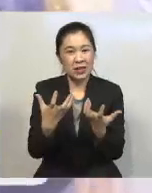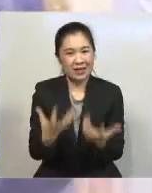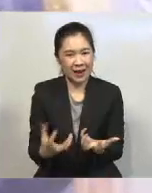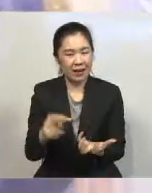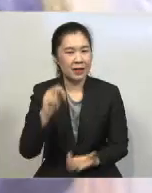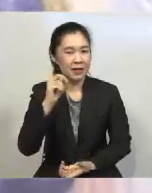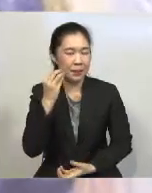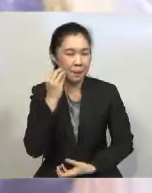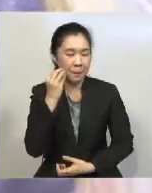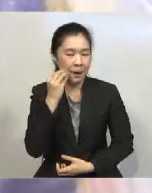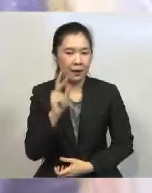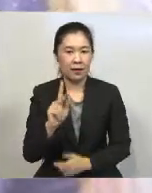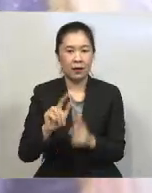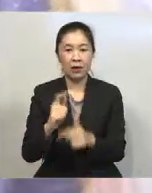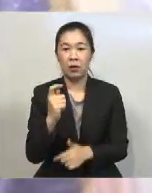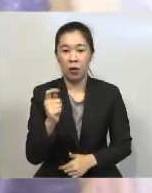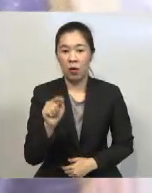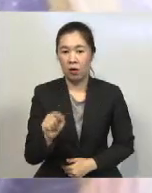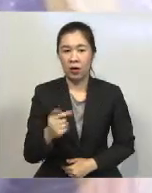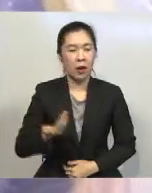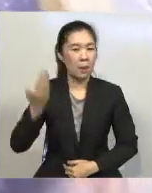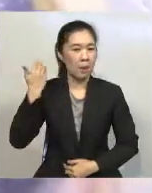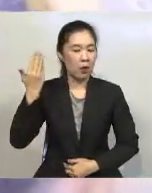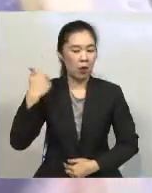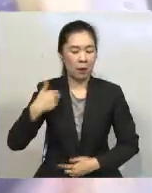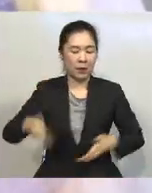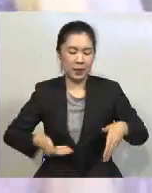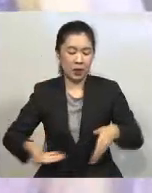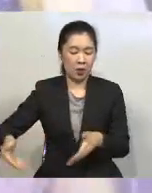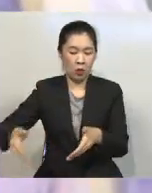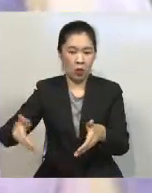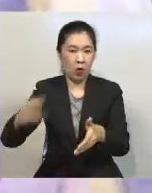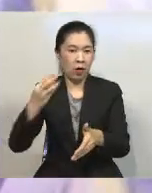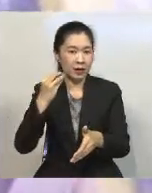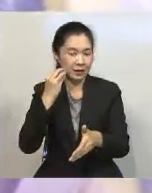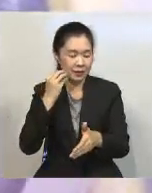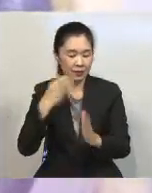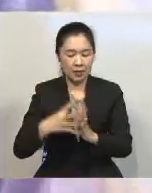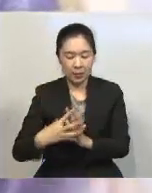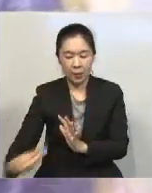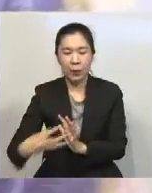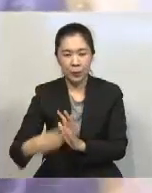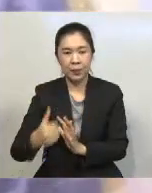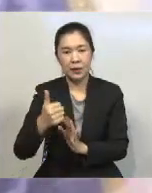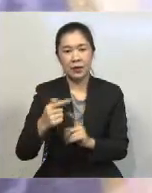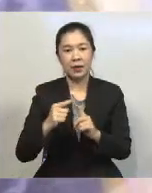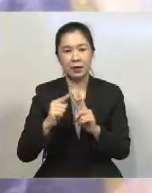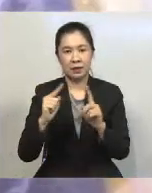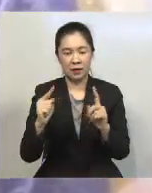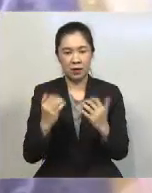านะครับเนื่องจากเดิมนั้นมีคลองส่งน้ำนะครับเป็นกั้นแนวน้ำตรงนี้นะครับก็เลยทำให้ปริมาณน้ำในบริเว